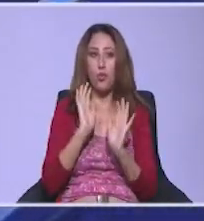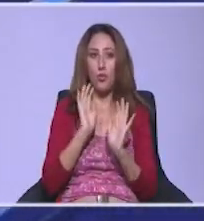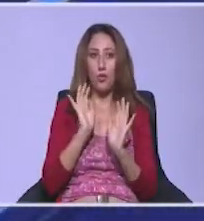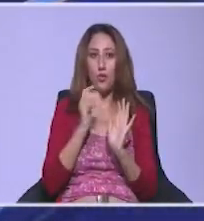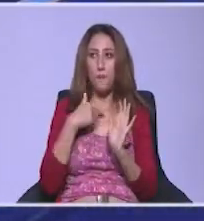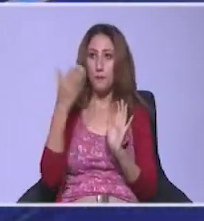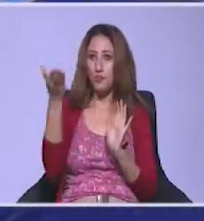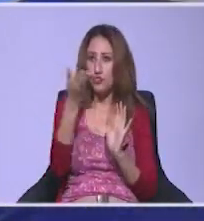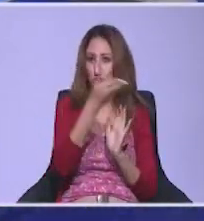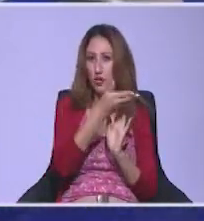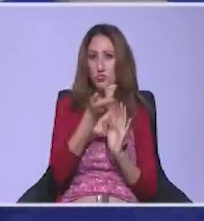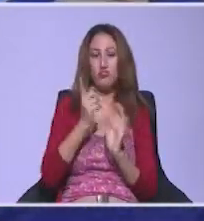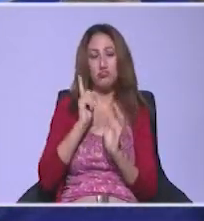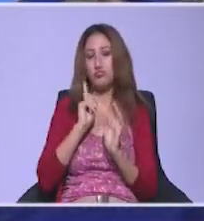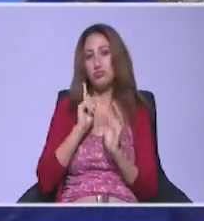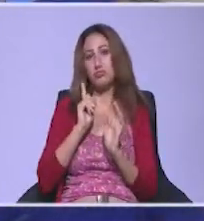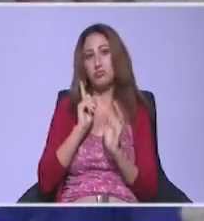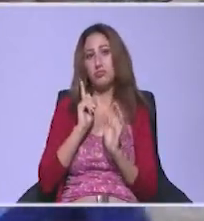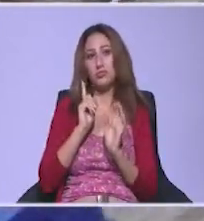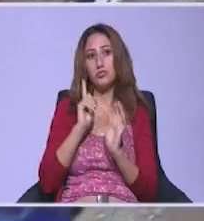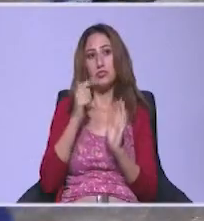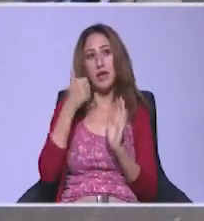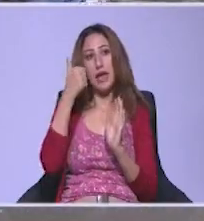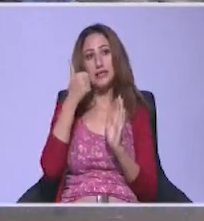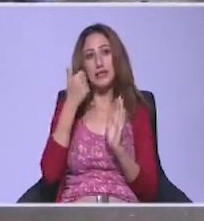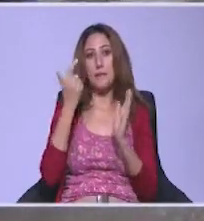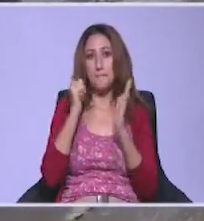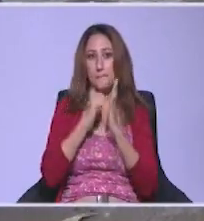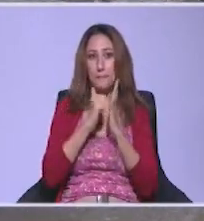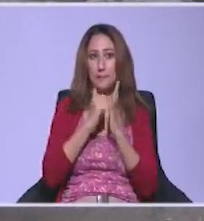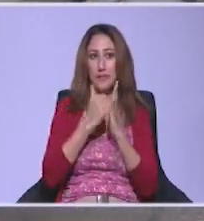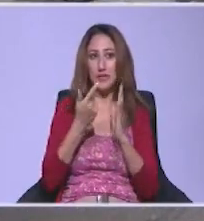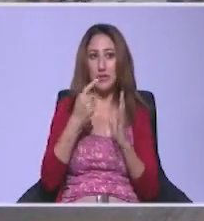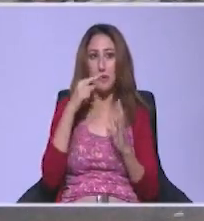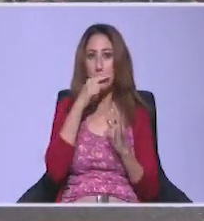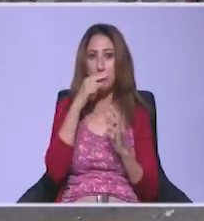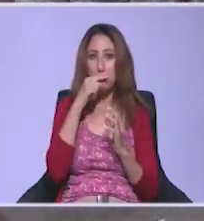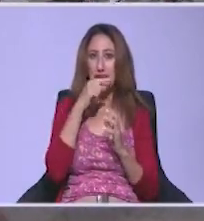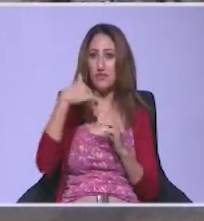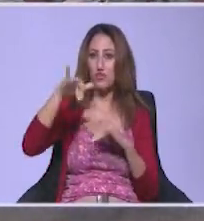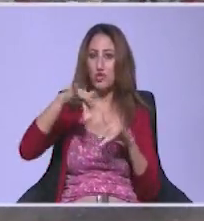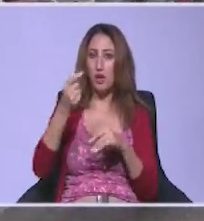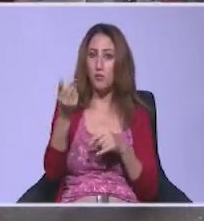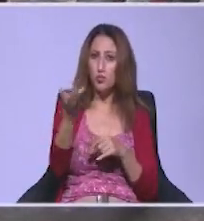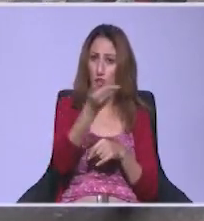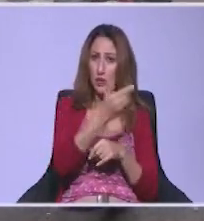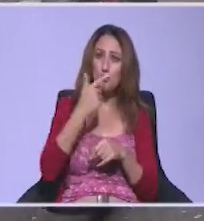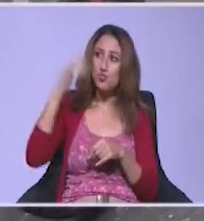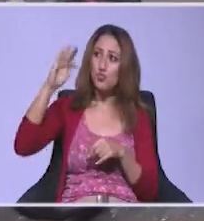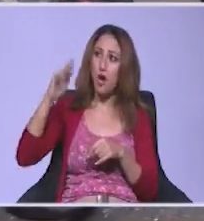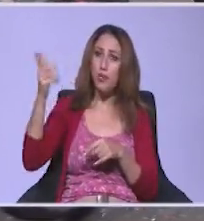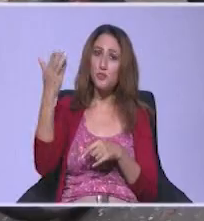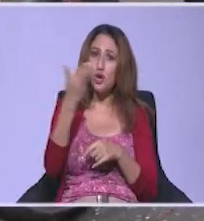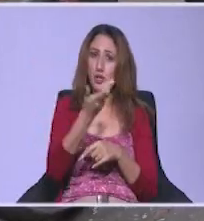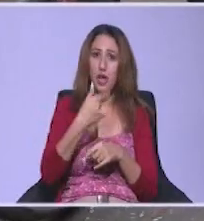نمد إيدينا أو نتسول أو الكلام ده، صح ولا غلط؟ طبعاً. لما بشوف ست صغيرة تتسول أزعل منها أوي، أقول لها أنا ست كبيرة